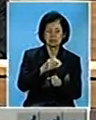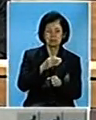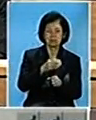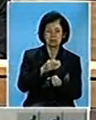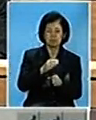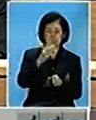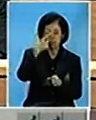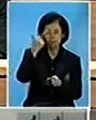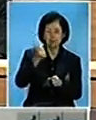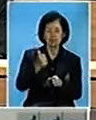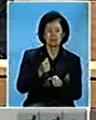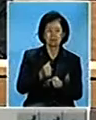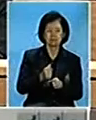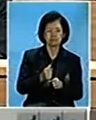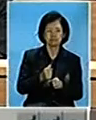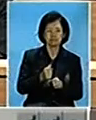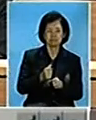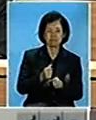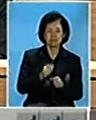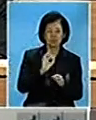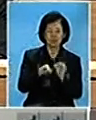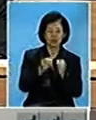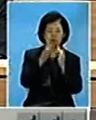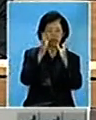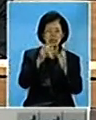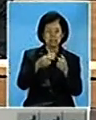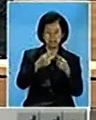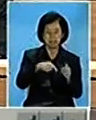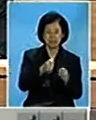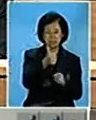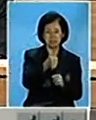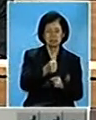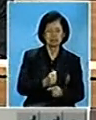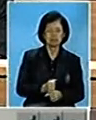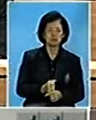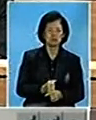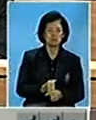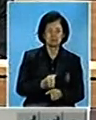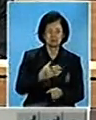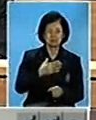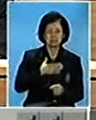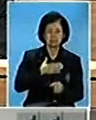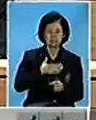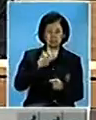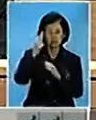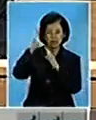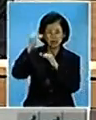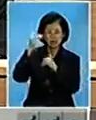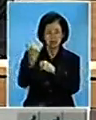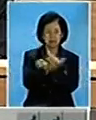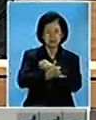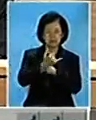ฉะนั้นแล้วไฟจะแผ่วผ่านเจ้าผมจึงหวังว่าประเทศของเ